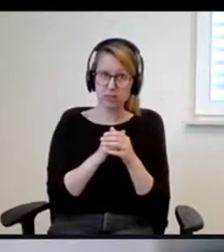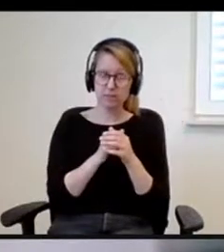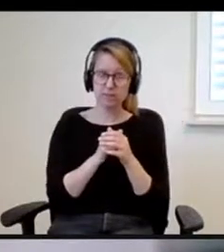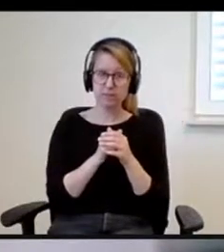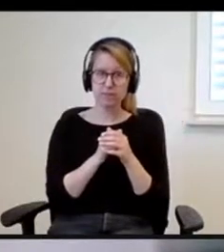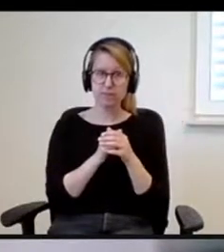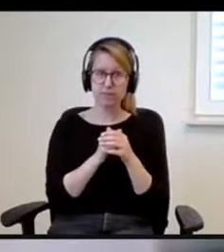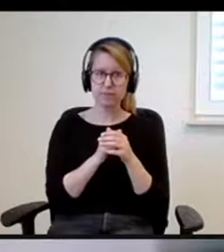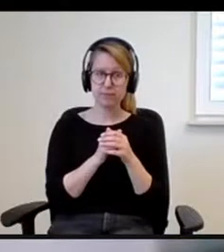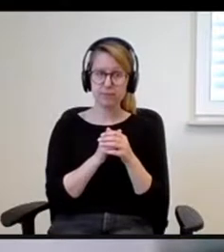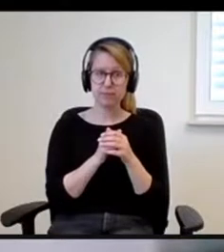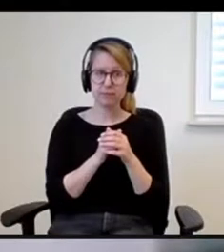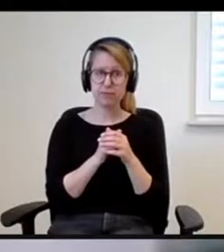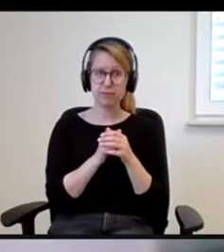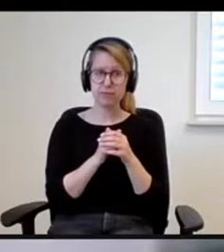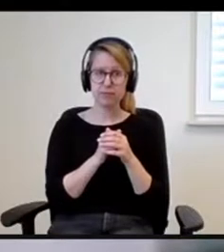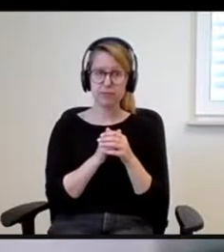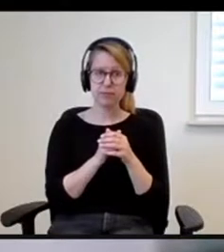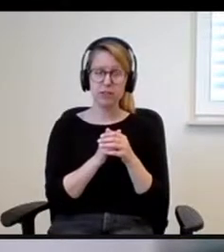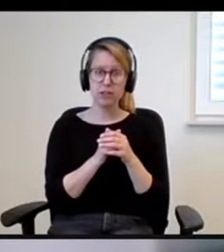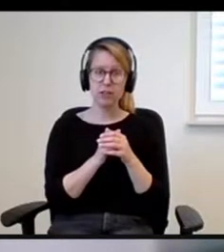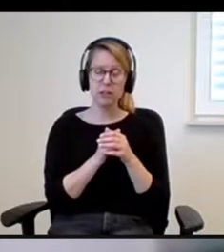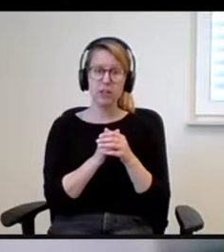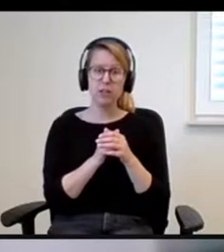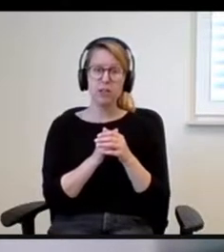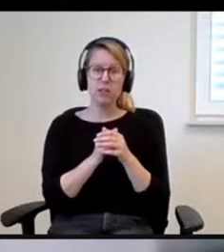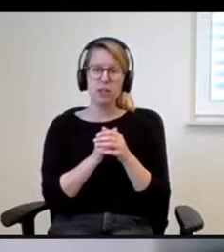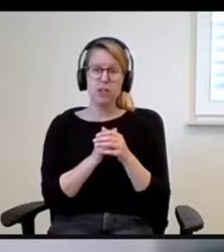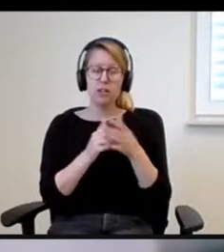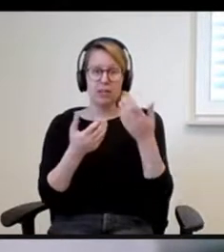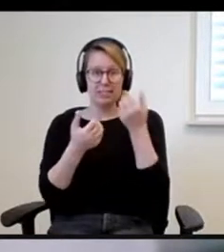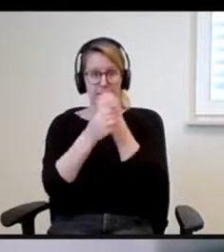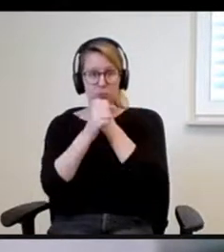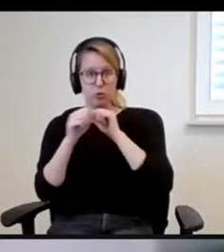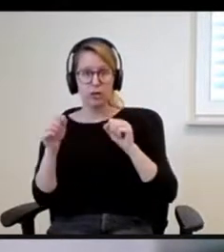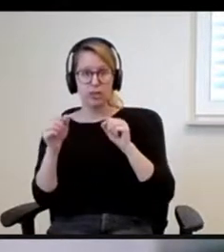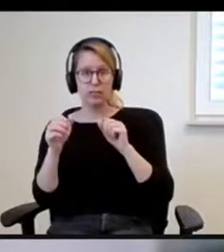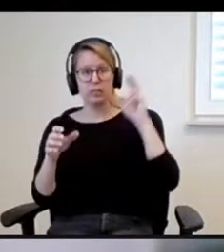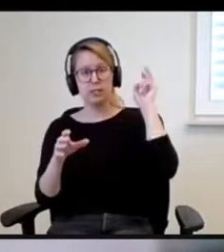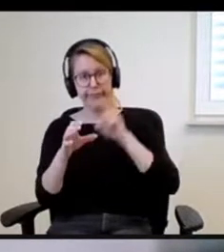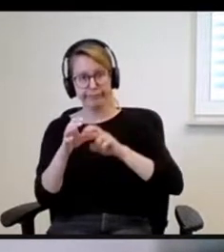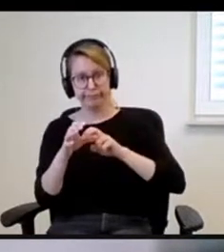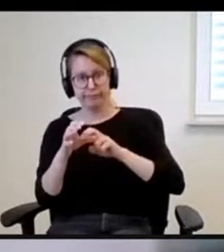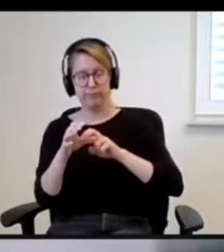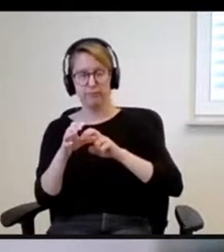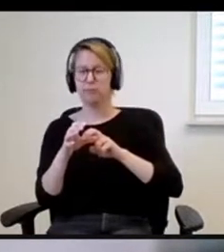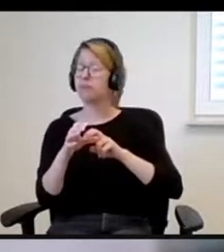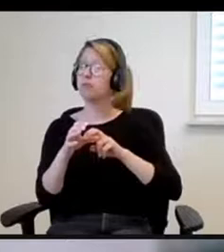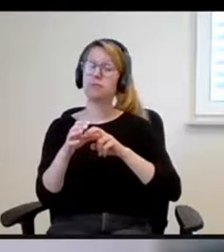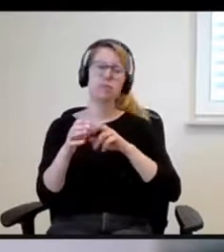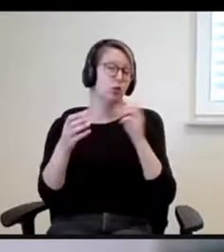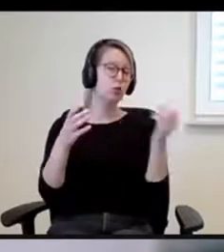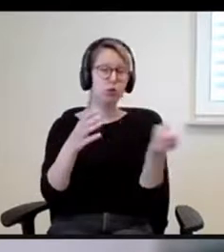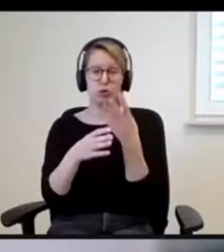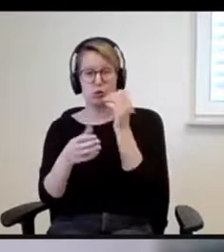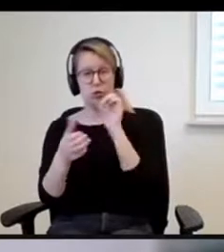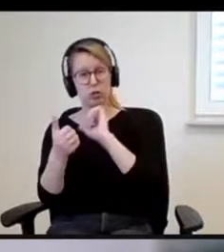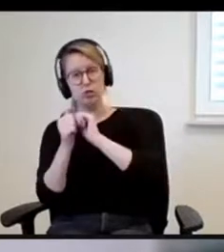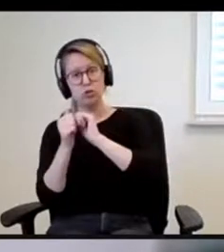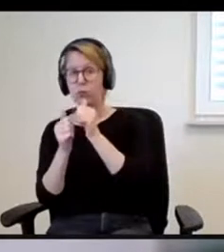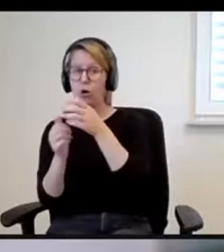démocratique. Culture, sport, loisirs, emploi, santé, clairement, transport, mais aussi